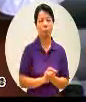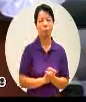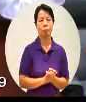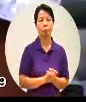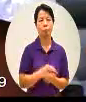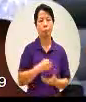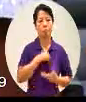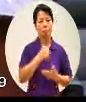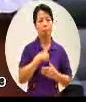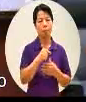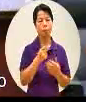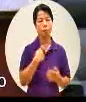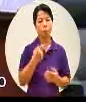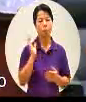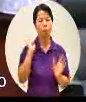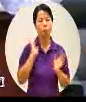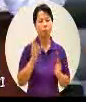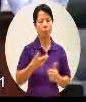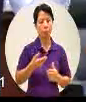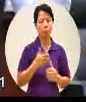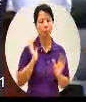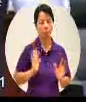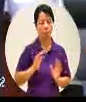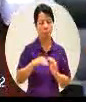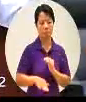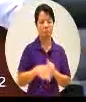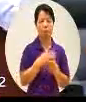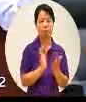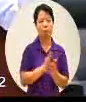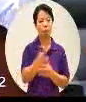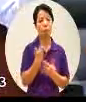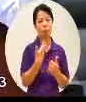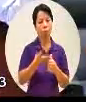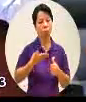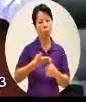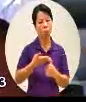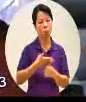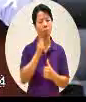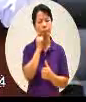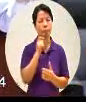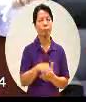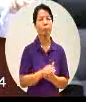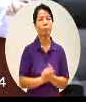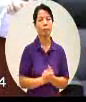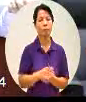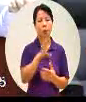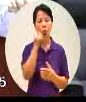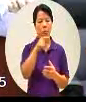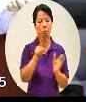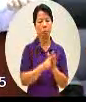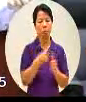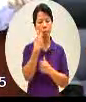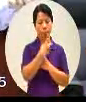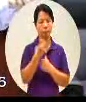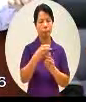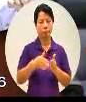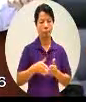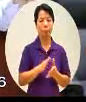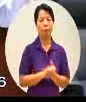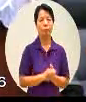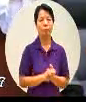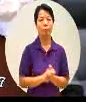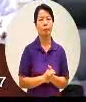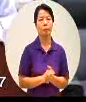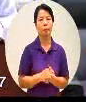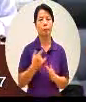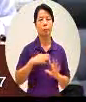呢？我囡仔搁足细汉呢，哦，所以我说这个制度真的要回去讨论一下啊。来，